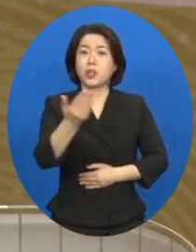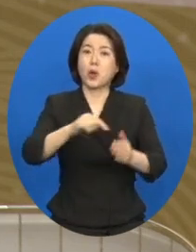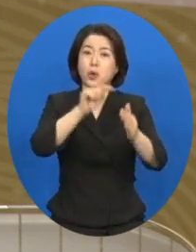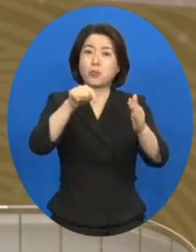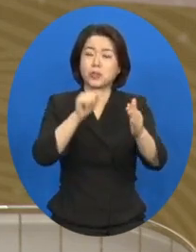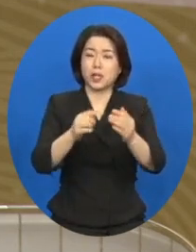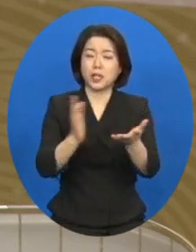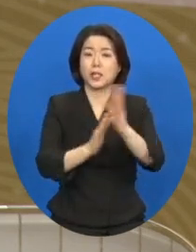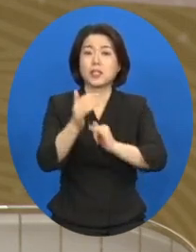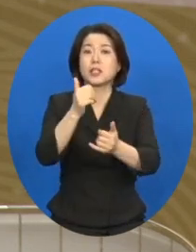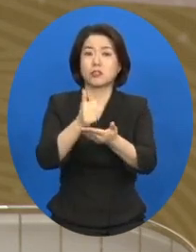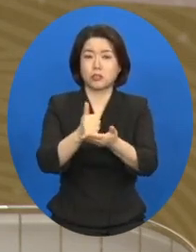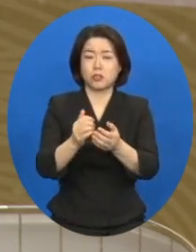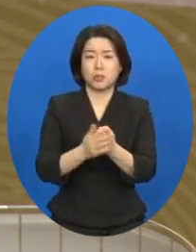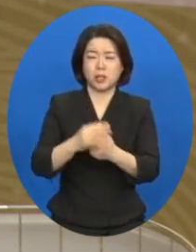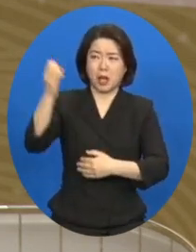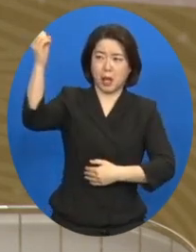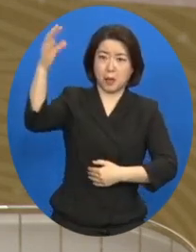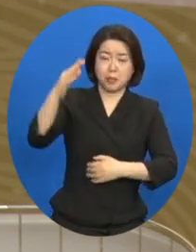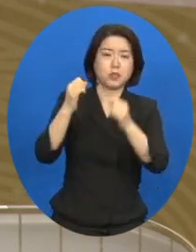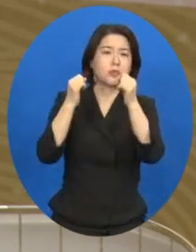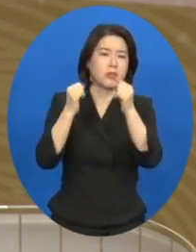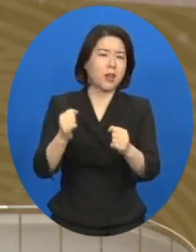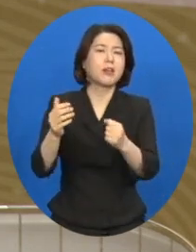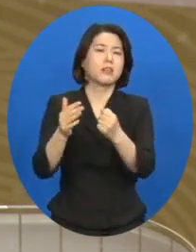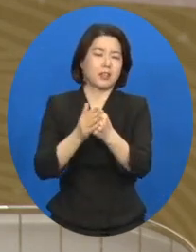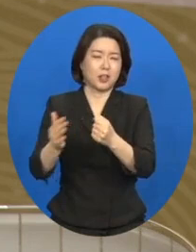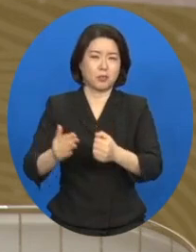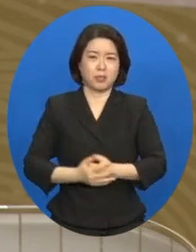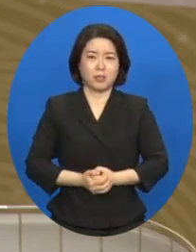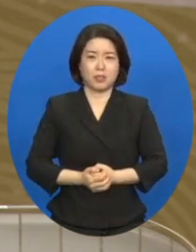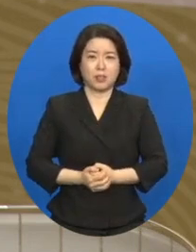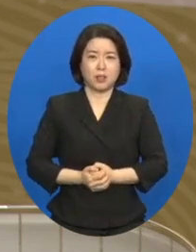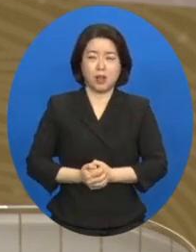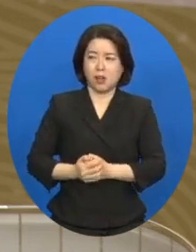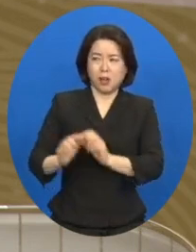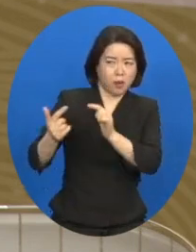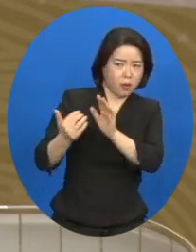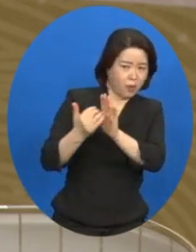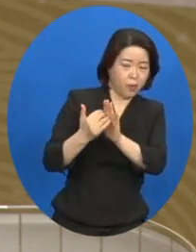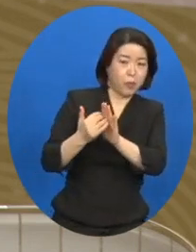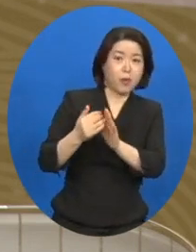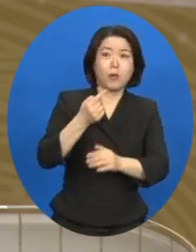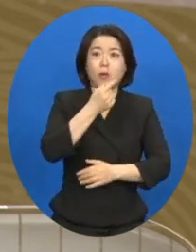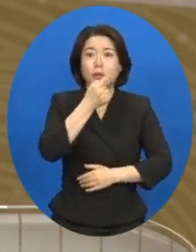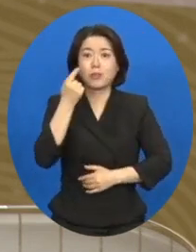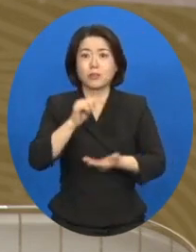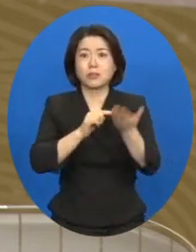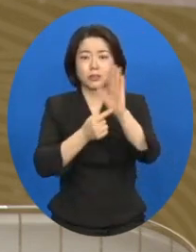예수님께서 빛으로 계시잖아요. 부인할 수 없는 증거잖아요.